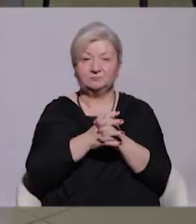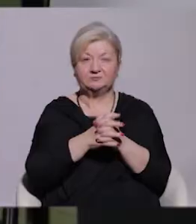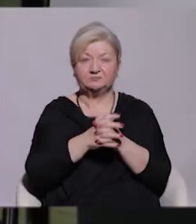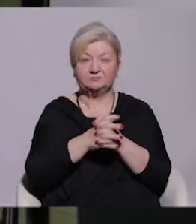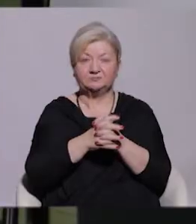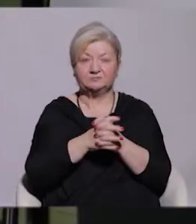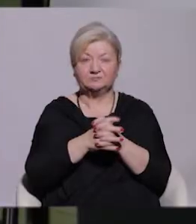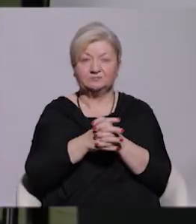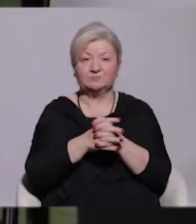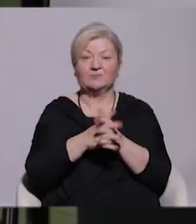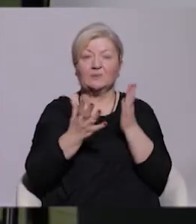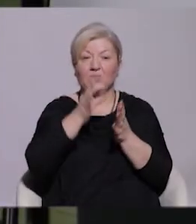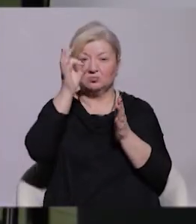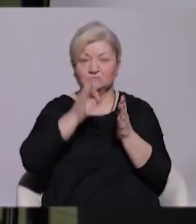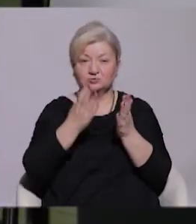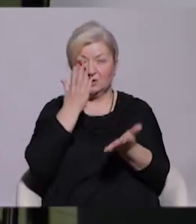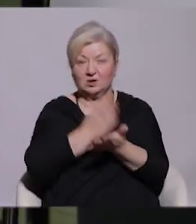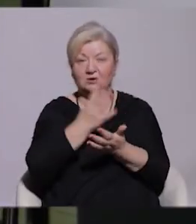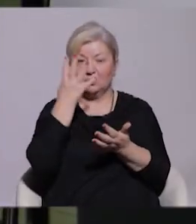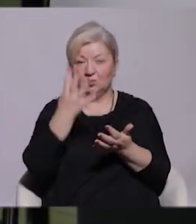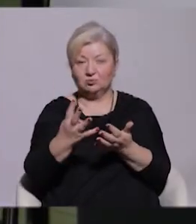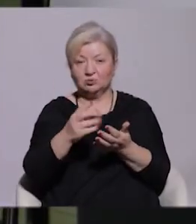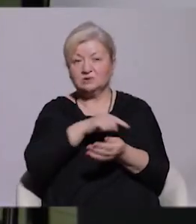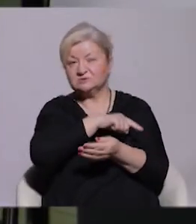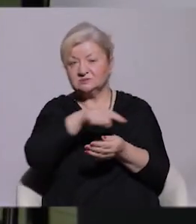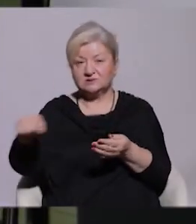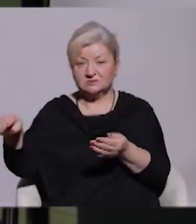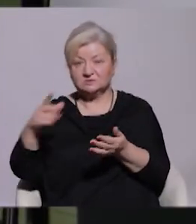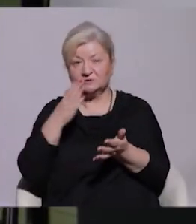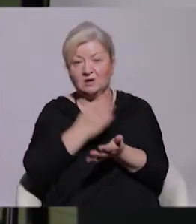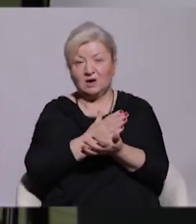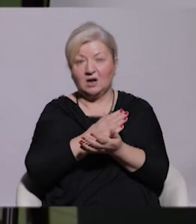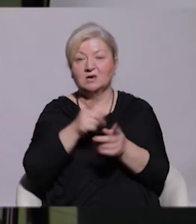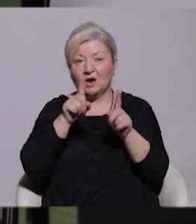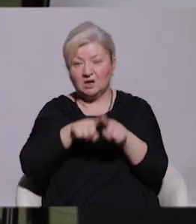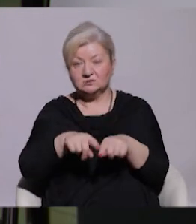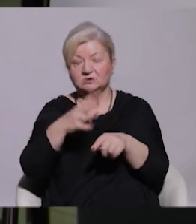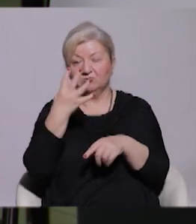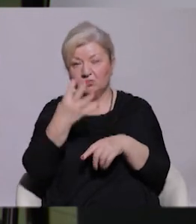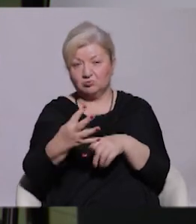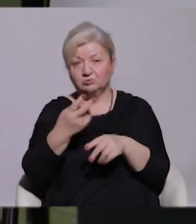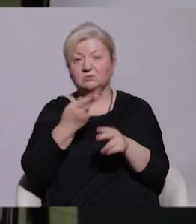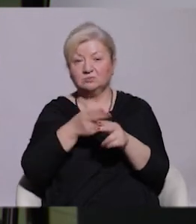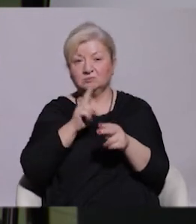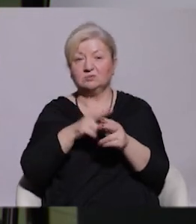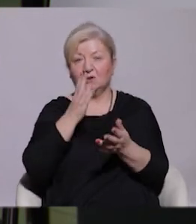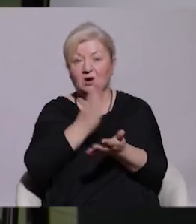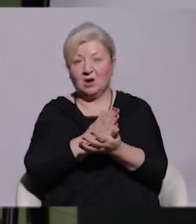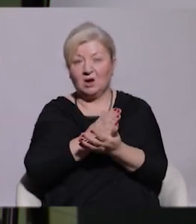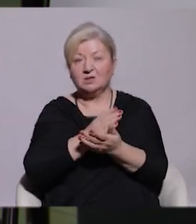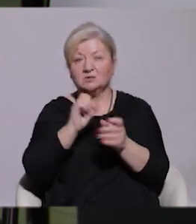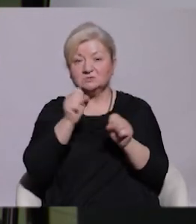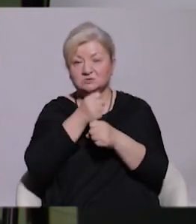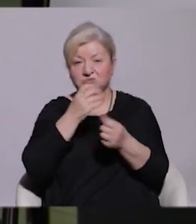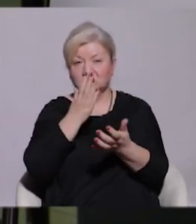ერთეული. ესე იგი, სიხშირე თუ 4-ია და სიგრძე არის ასევე 4, მაშინ გამოდის, რომ სიჩქარე